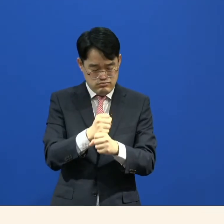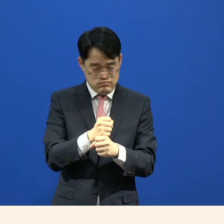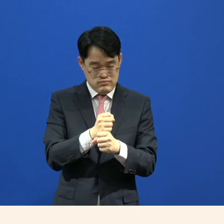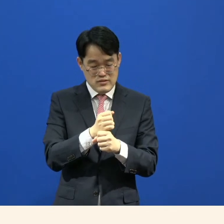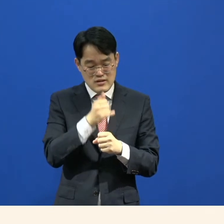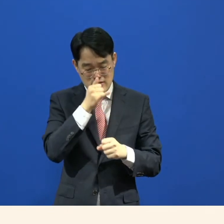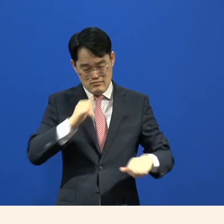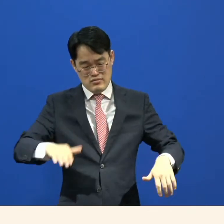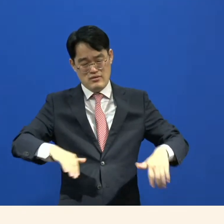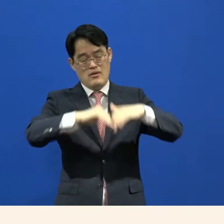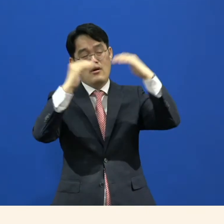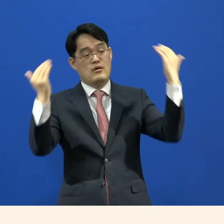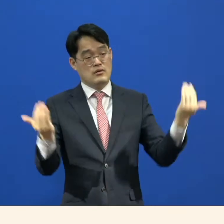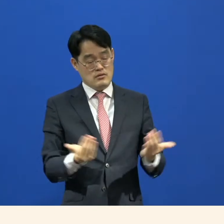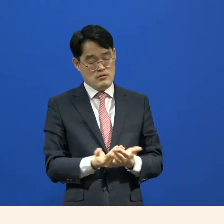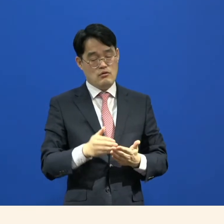됩니다.